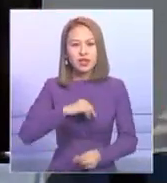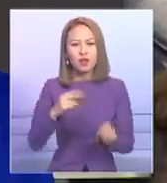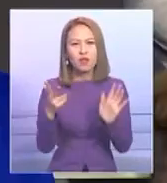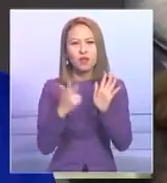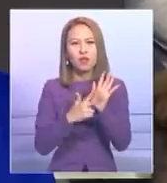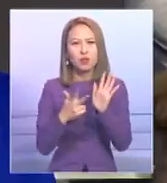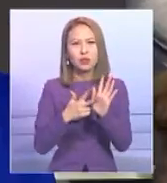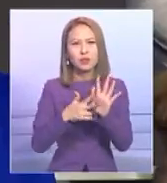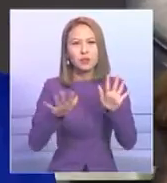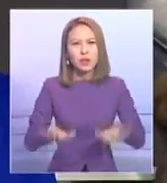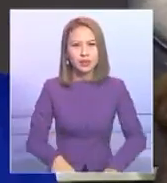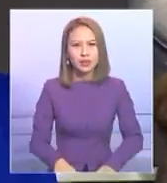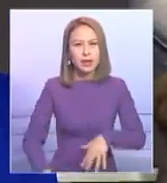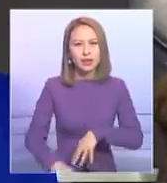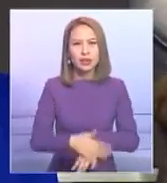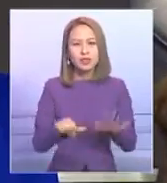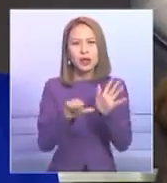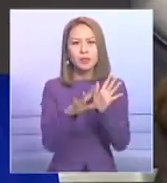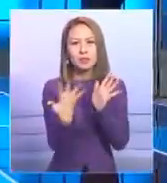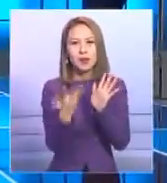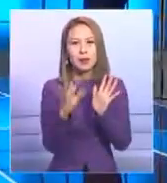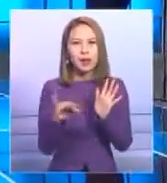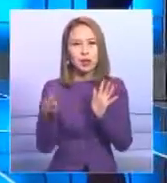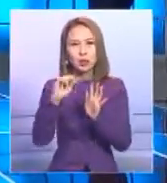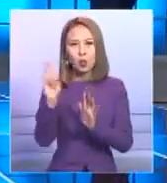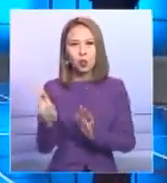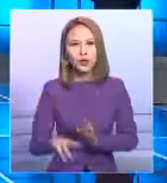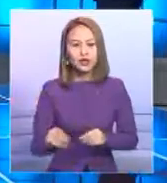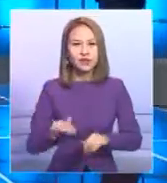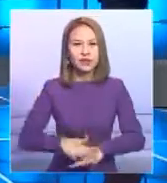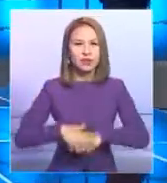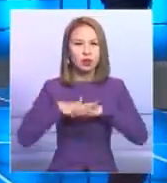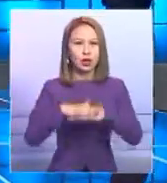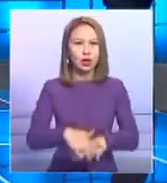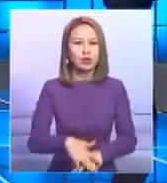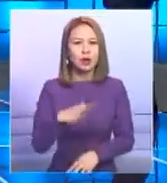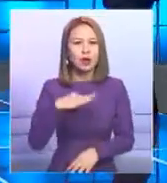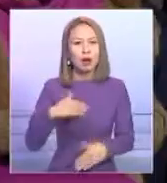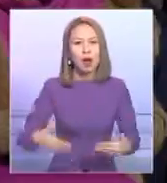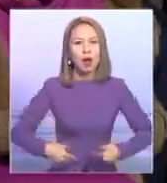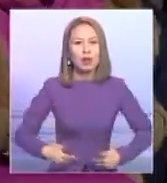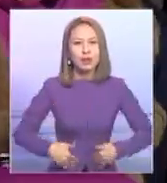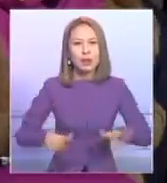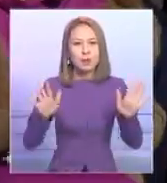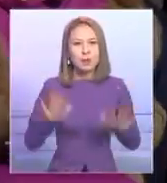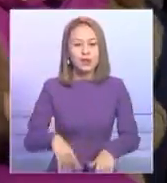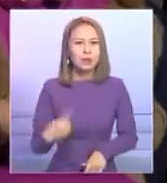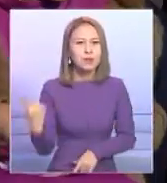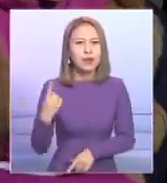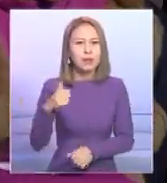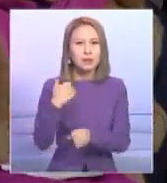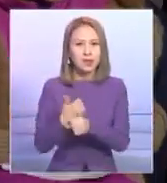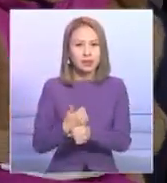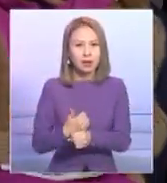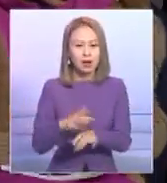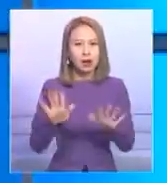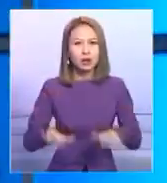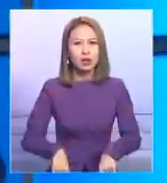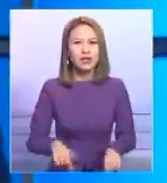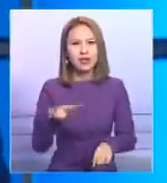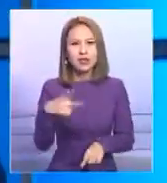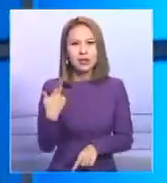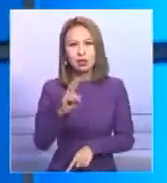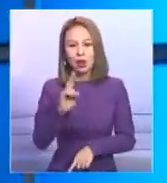тек 8-ші орында. Елімізге 65 миллиард доллар көлеміндегі инвестиция құйған Голландия елі көш бастаса 23 миллиард